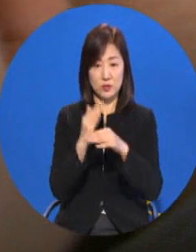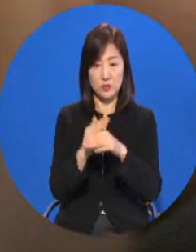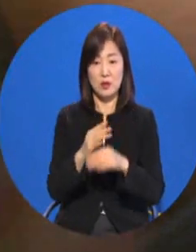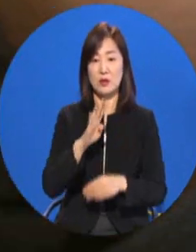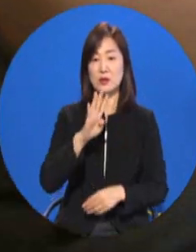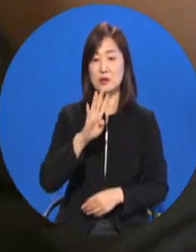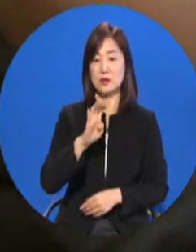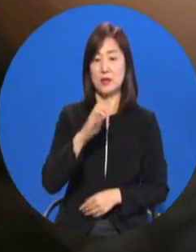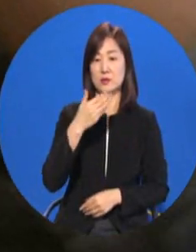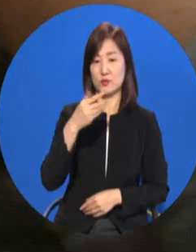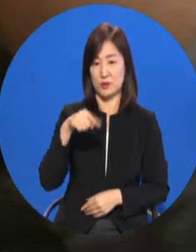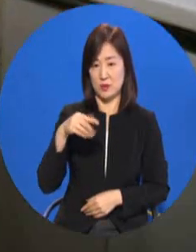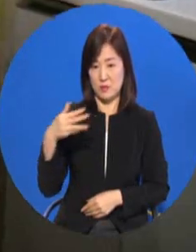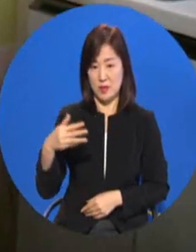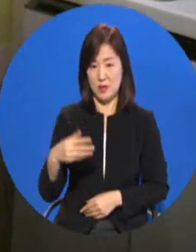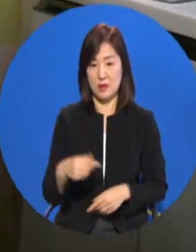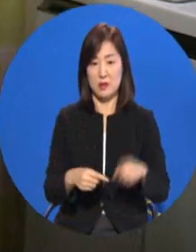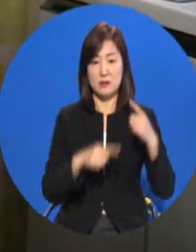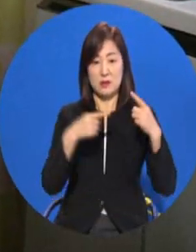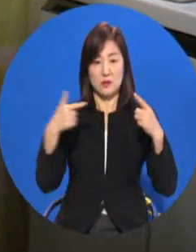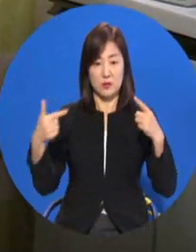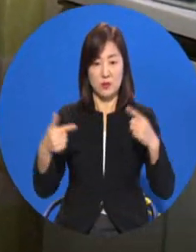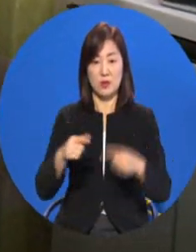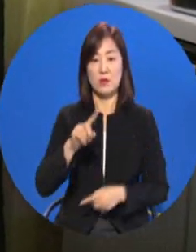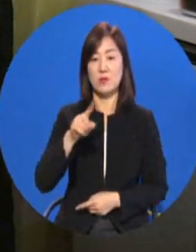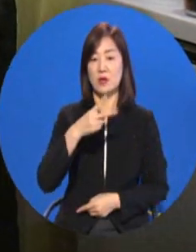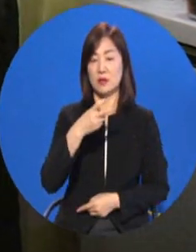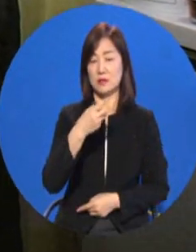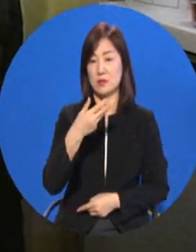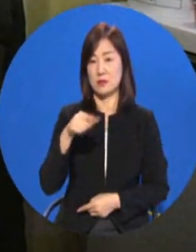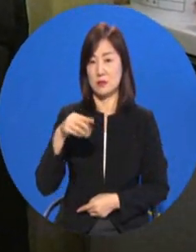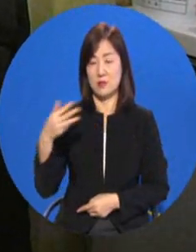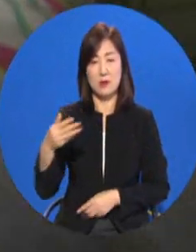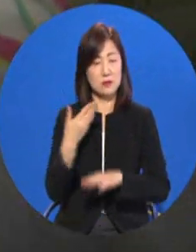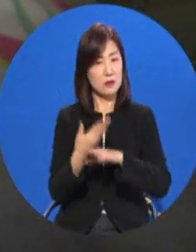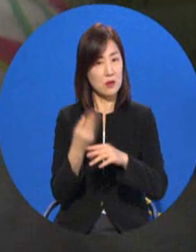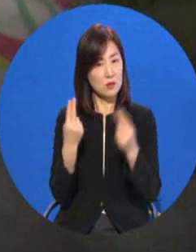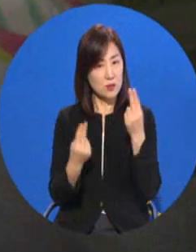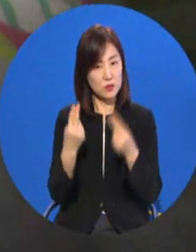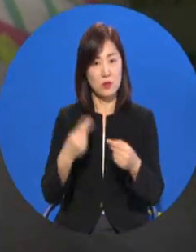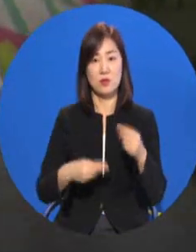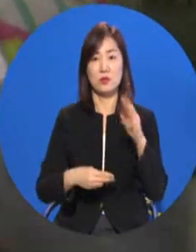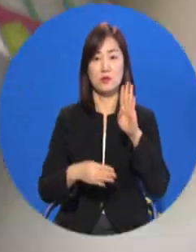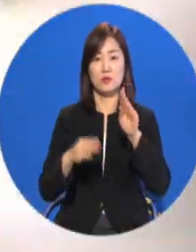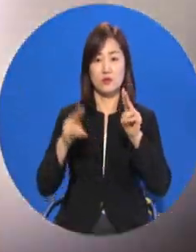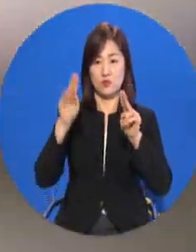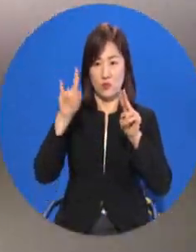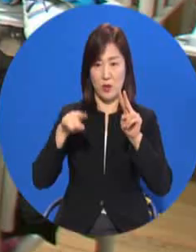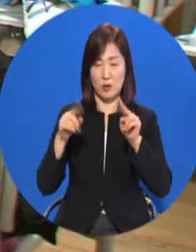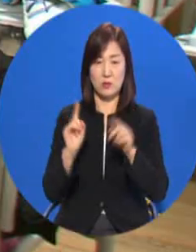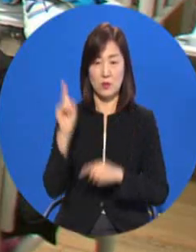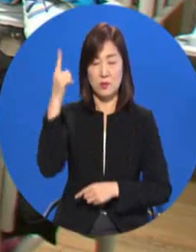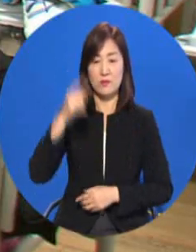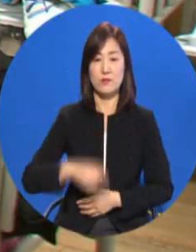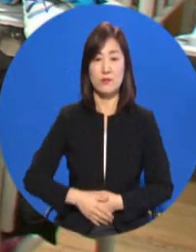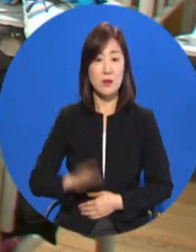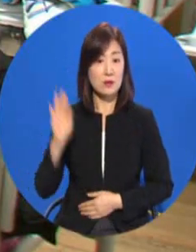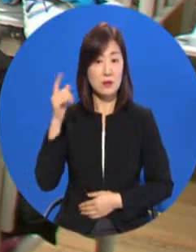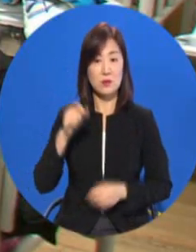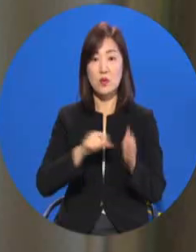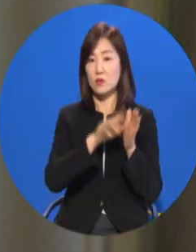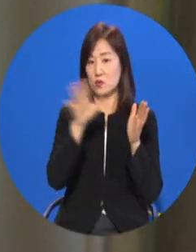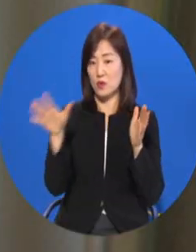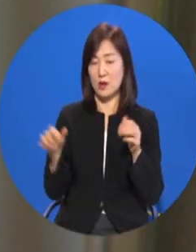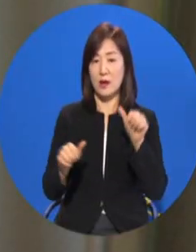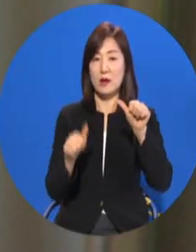시대에서 12회 연령대 에서는 128.8 명으로 하루 연령 3 의지에 2대 이상 높았습니다 최근 유행하는 a